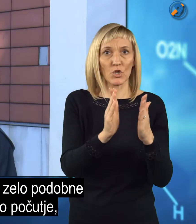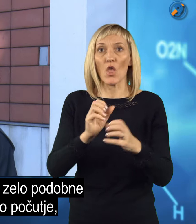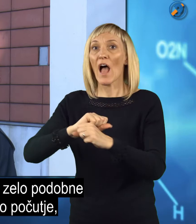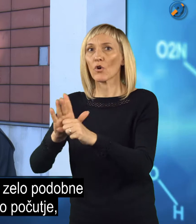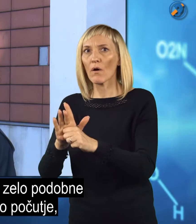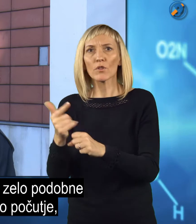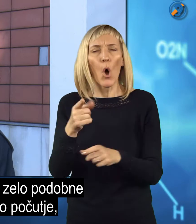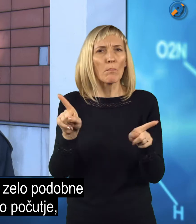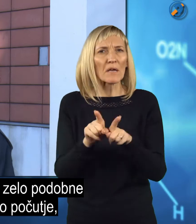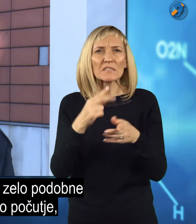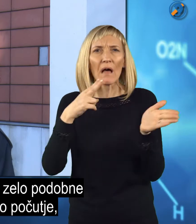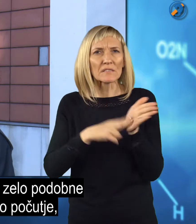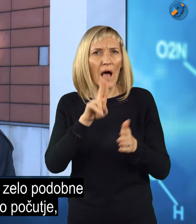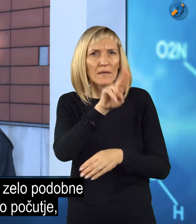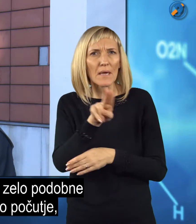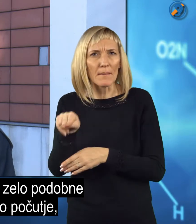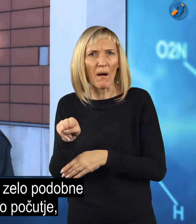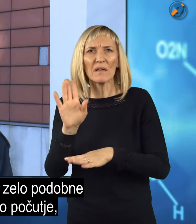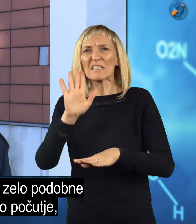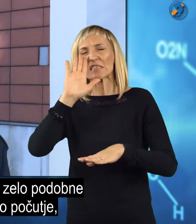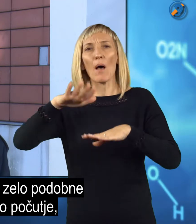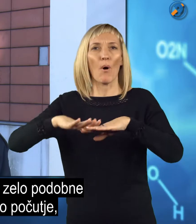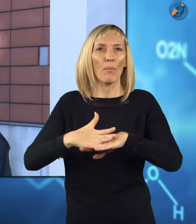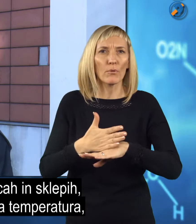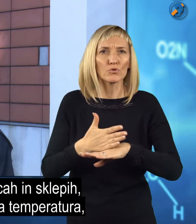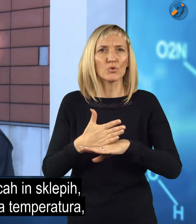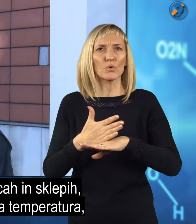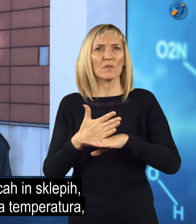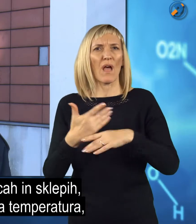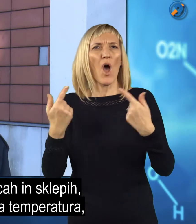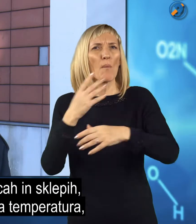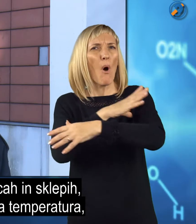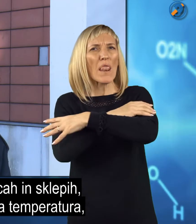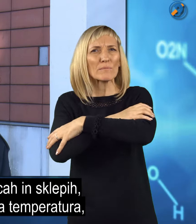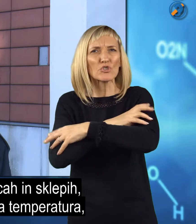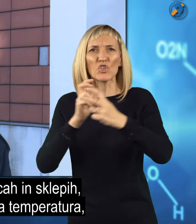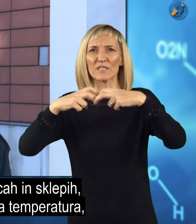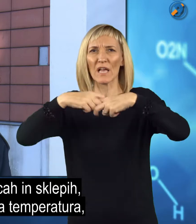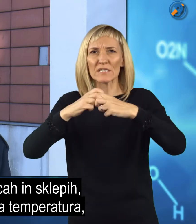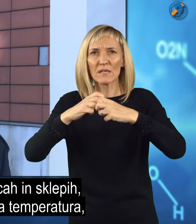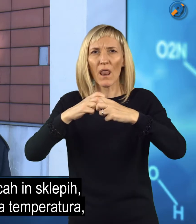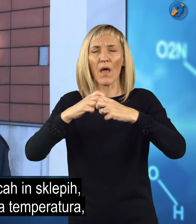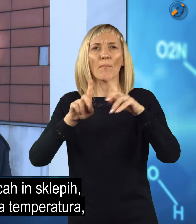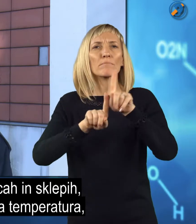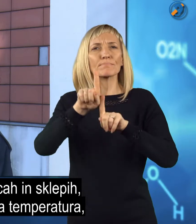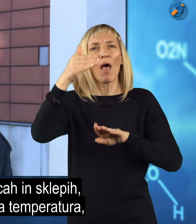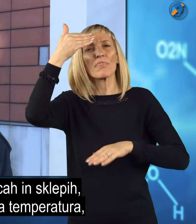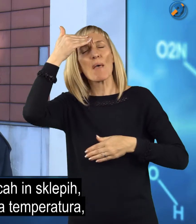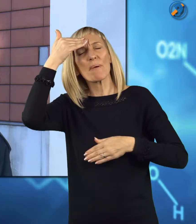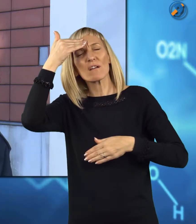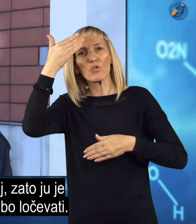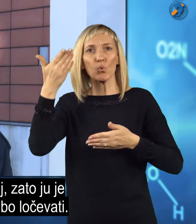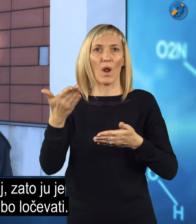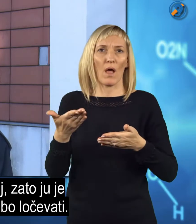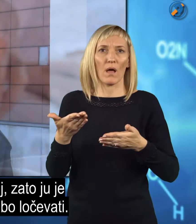začetku zelo podobne znake, kot ste omenili. Slabo počutje, bolečine v mišicah in sklepih, povišana telesna